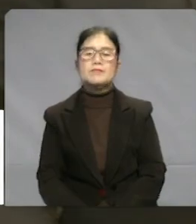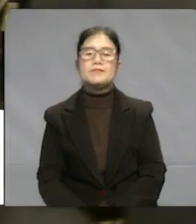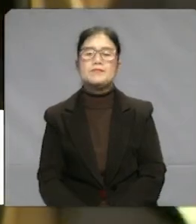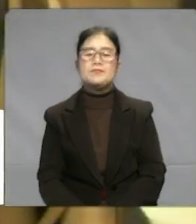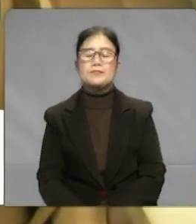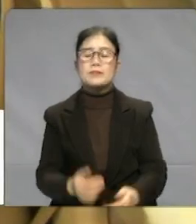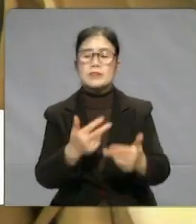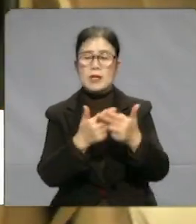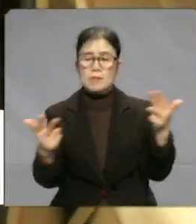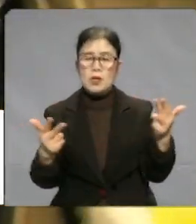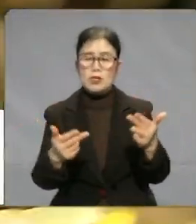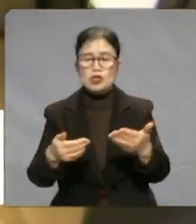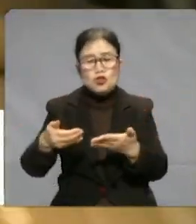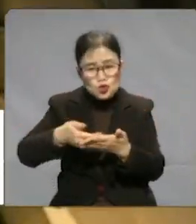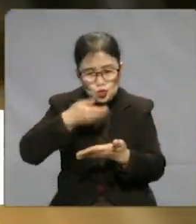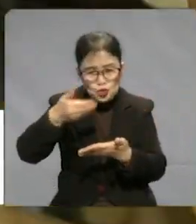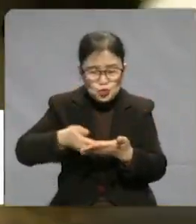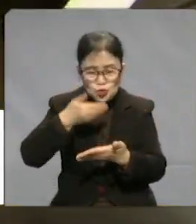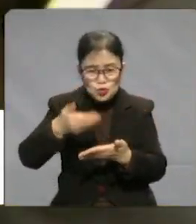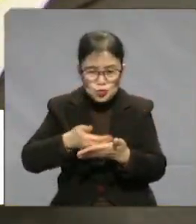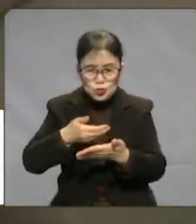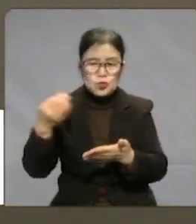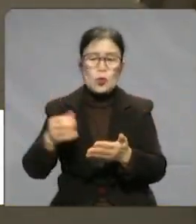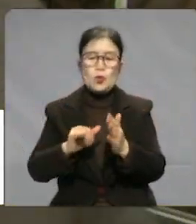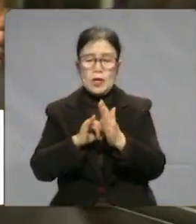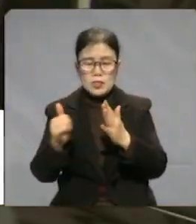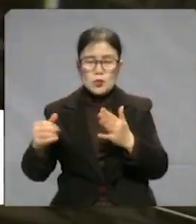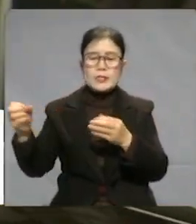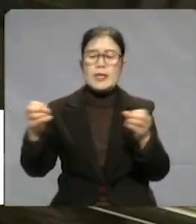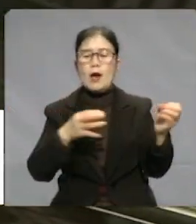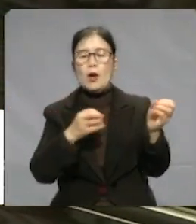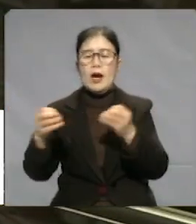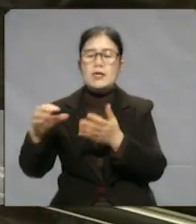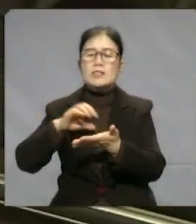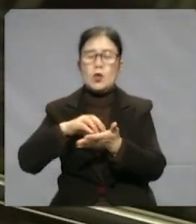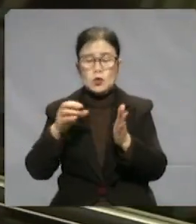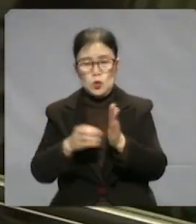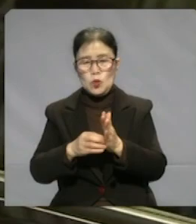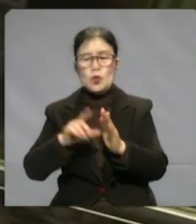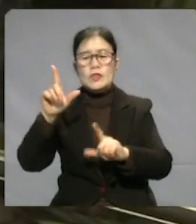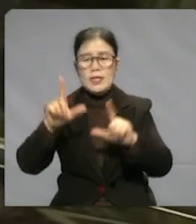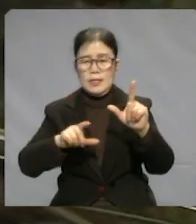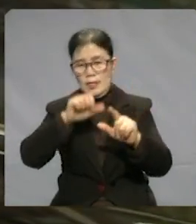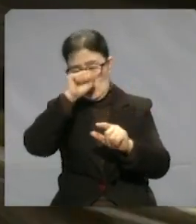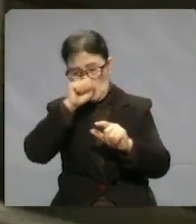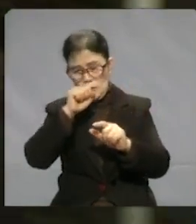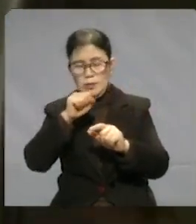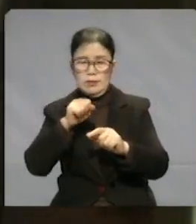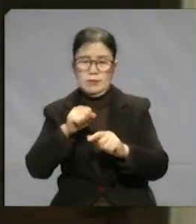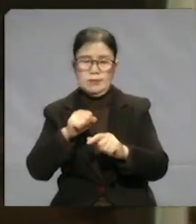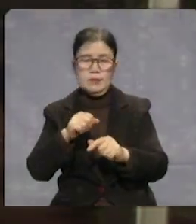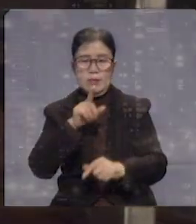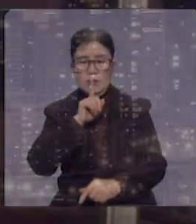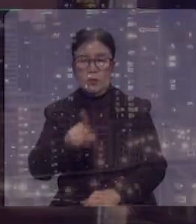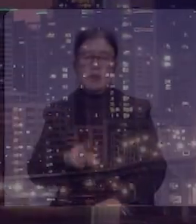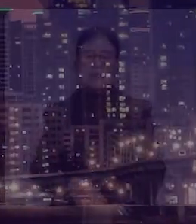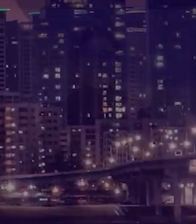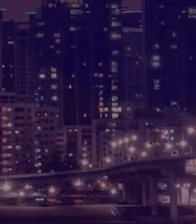이 대표는 주구로 식사를 하고 가족들과 대화할 정도로 상태가 좋아진 것으로 알려졌습니다.